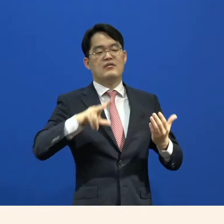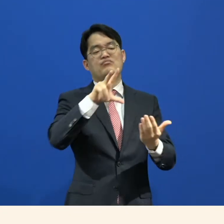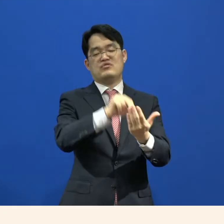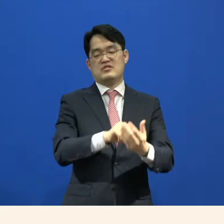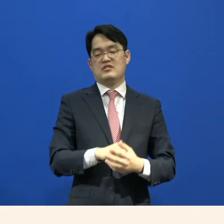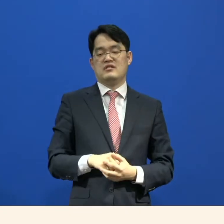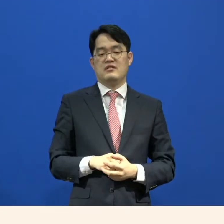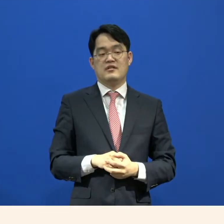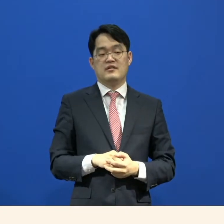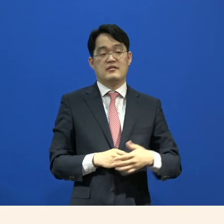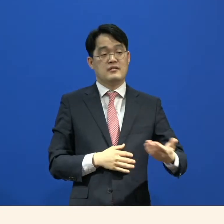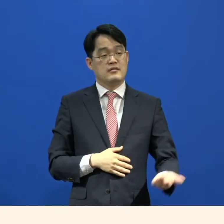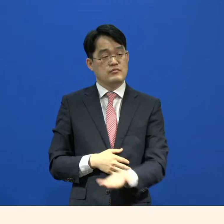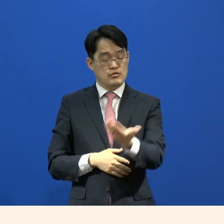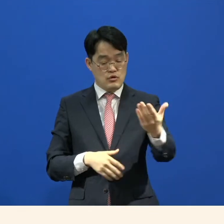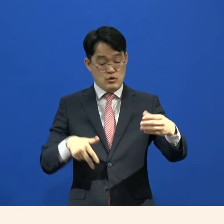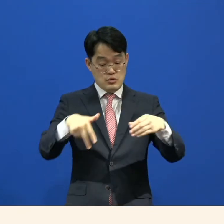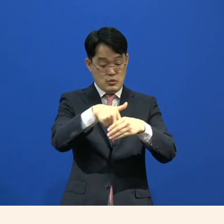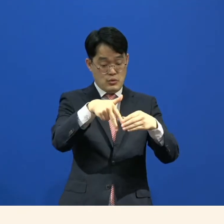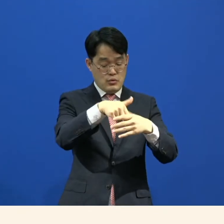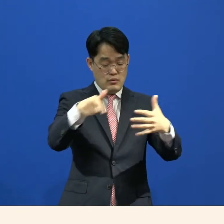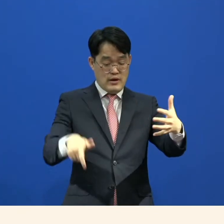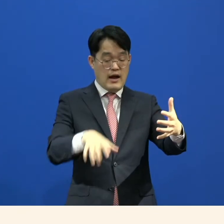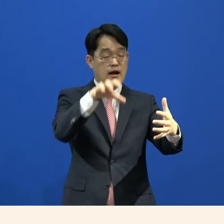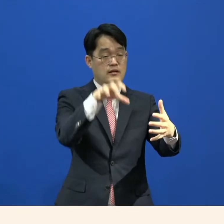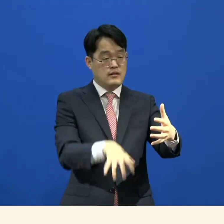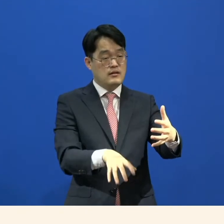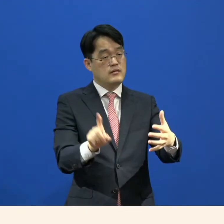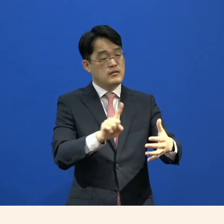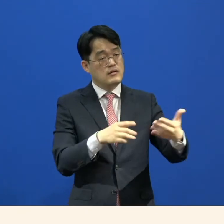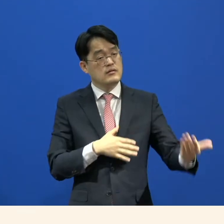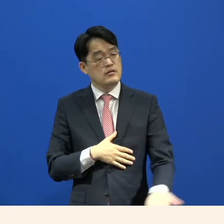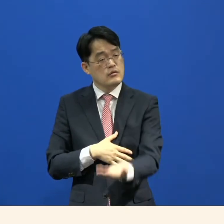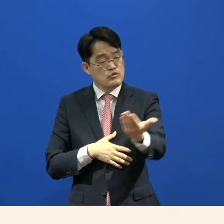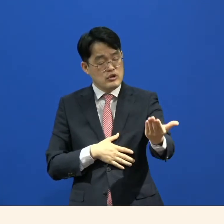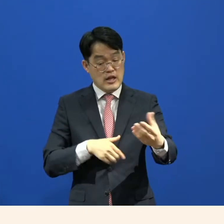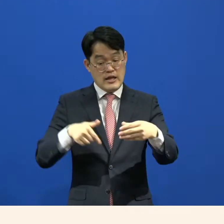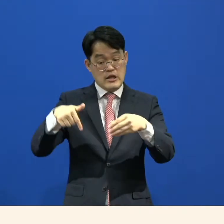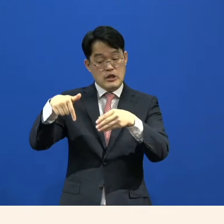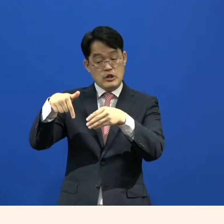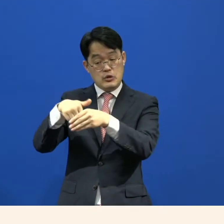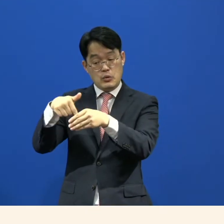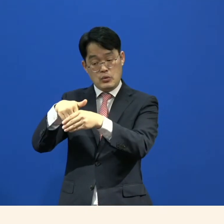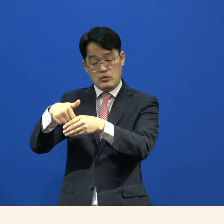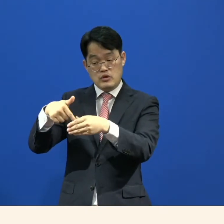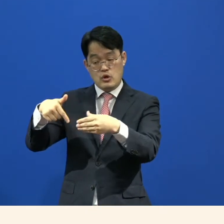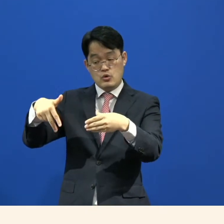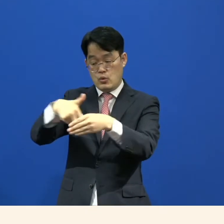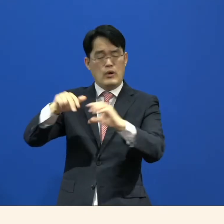그렇게 종교들 안에, 이 종교라는 건 여러분 뭐예요? 기독교는 종교가 아니죠. 종교는 사람이 만든 거예요.